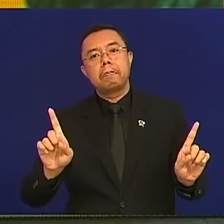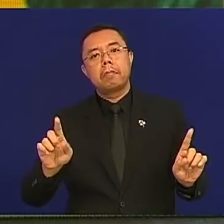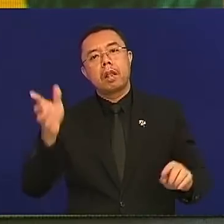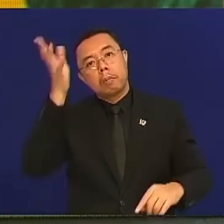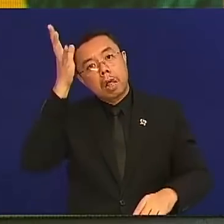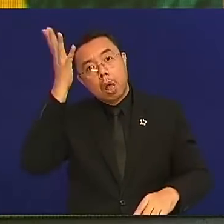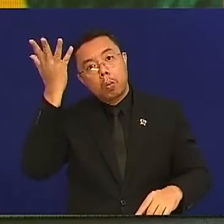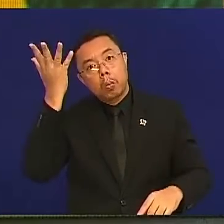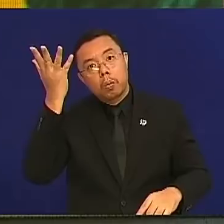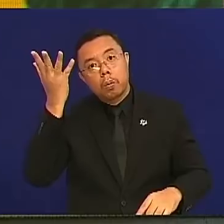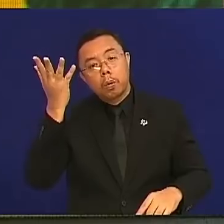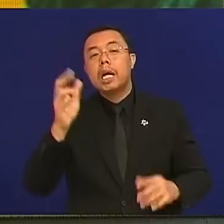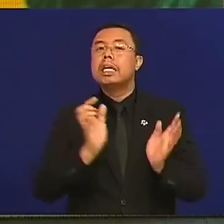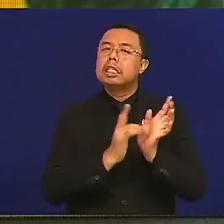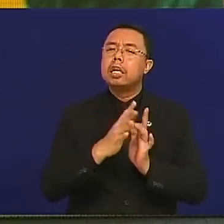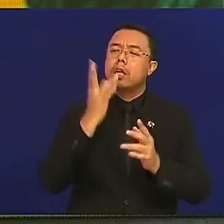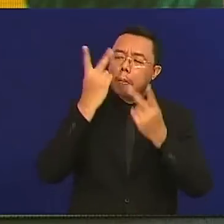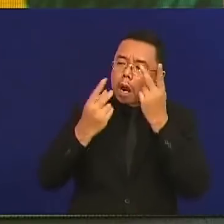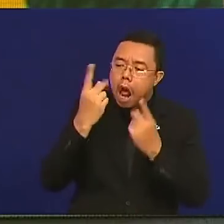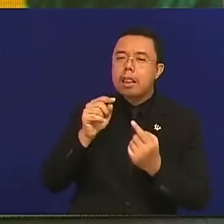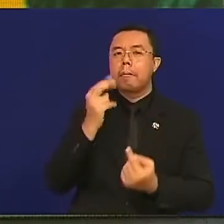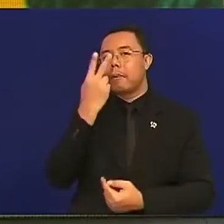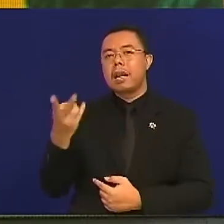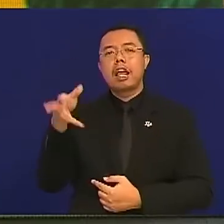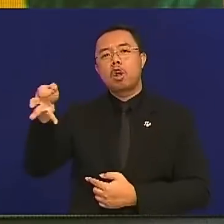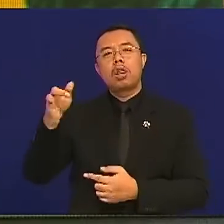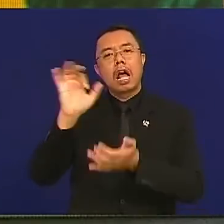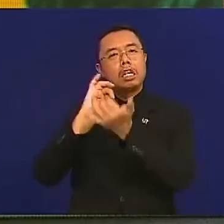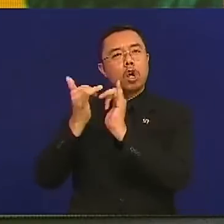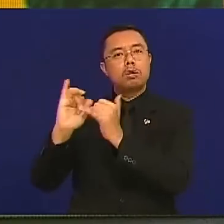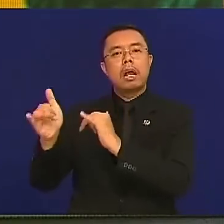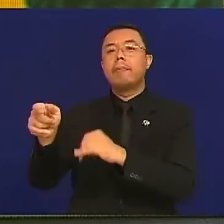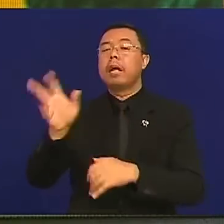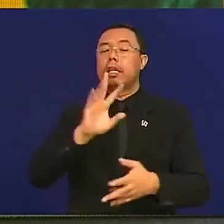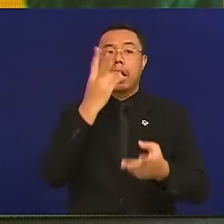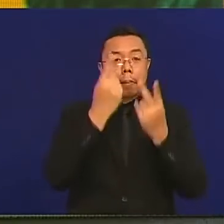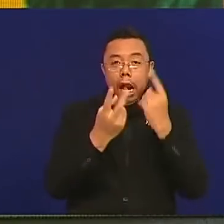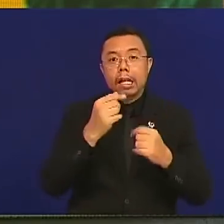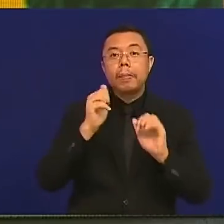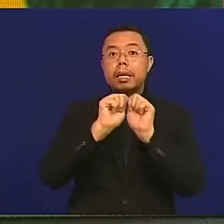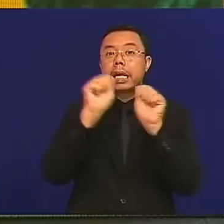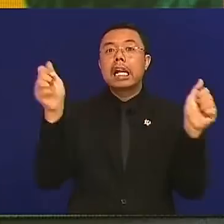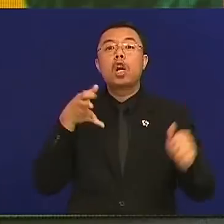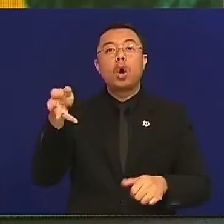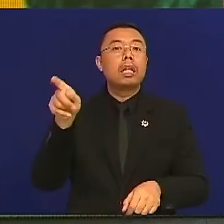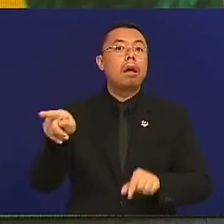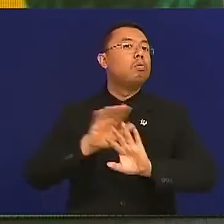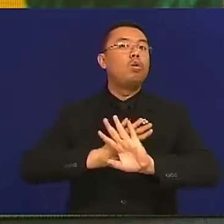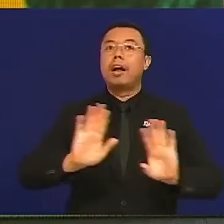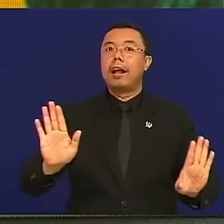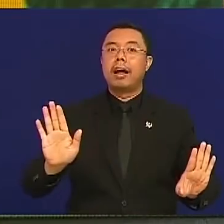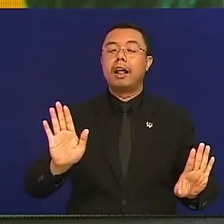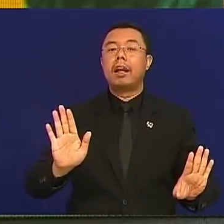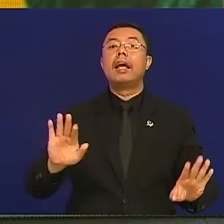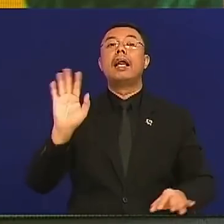tahu. Yesus meratapi Yerusalem. Ia tidak meratapi keindahan kota itu